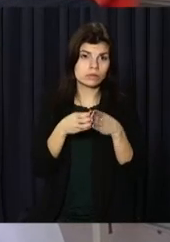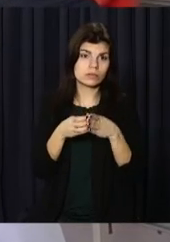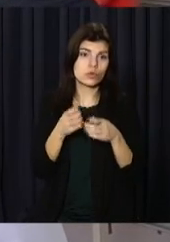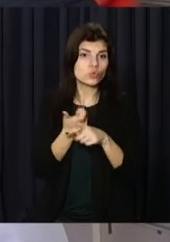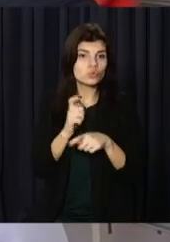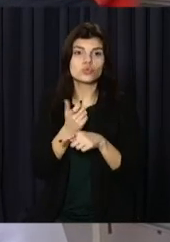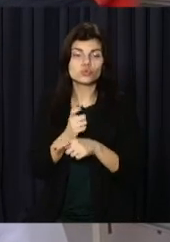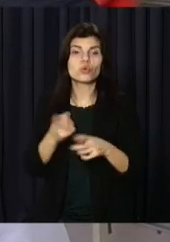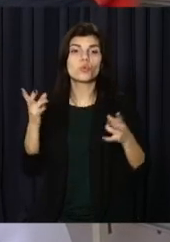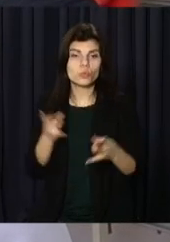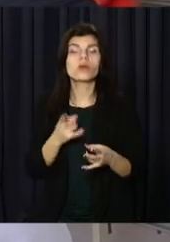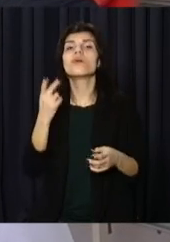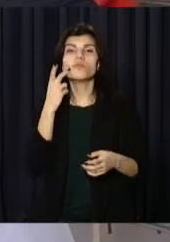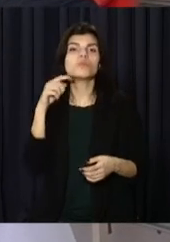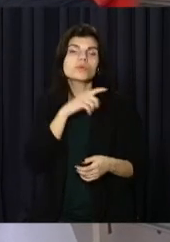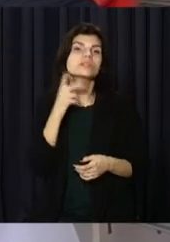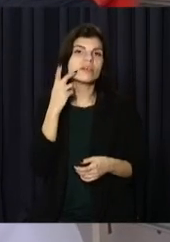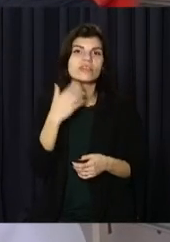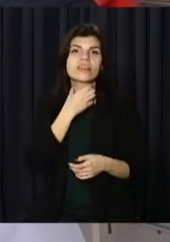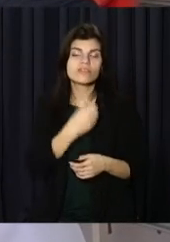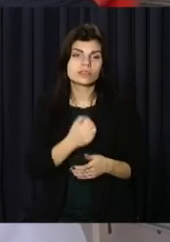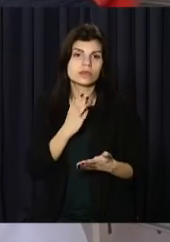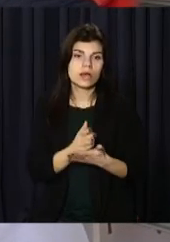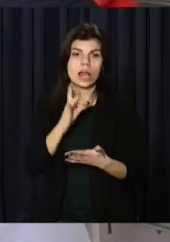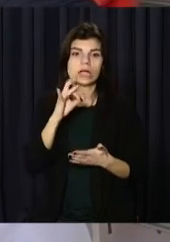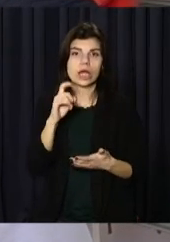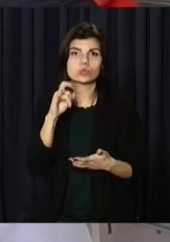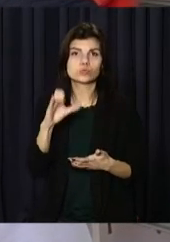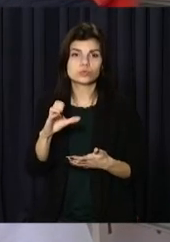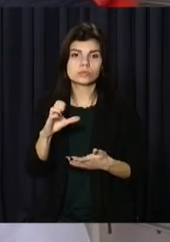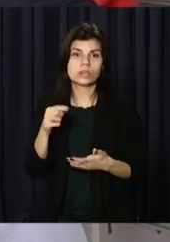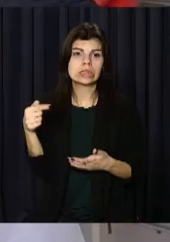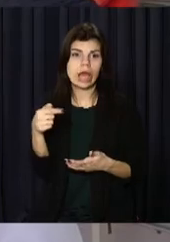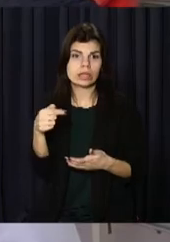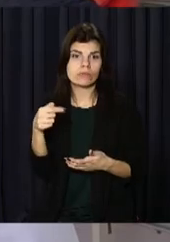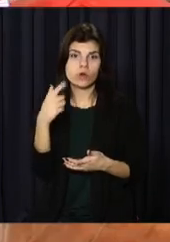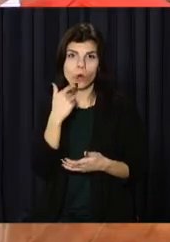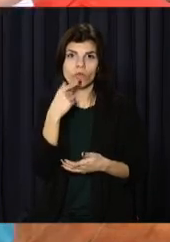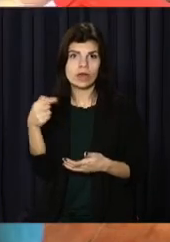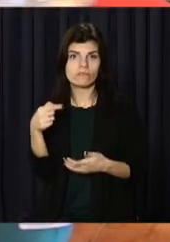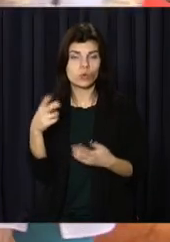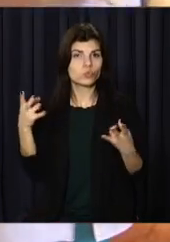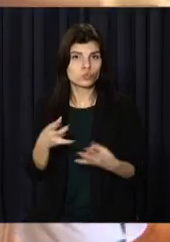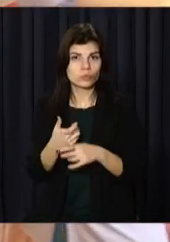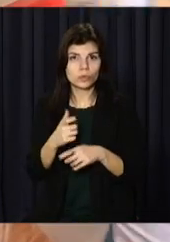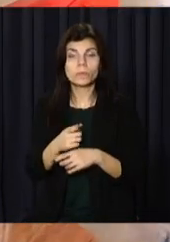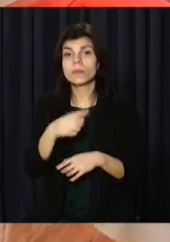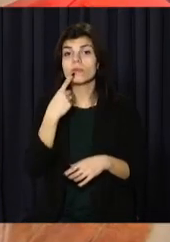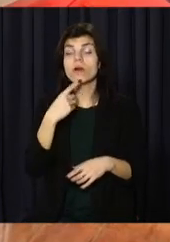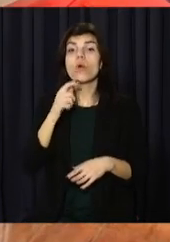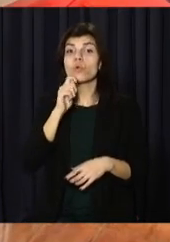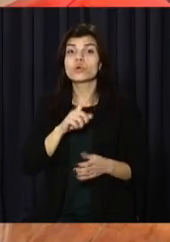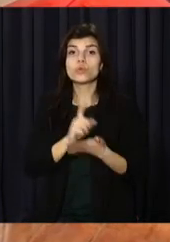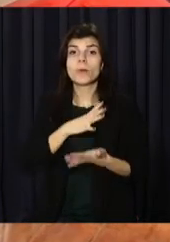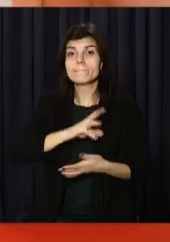дуже-дуже потрібна завжди в дефіциті резус негативна кров. В Україні має бути 1 мільйон